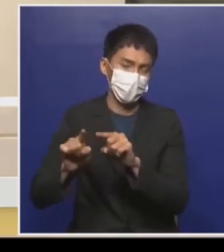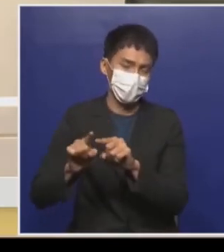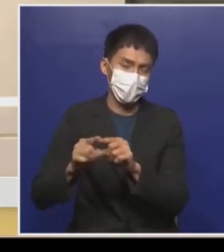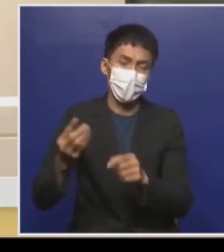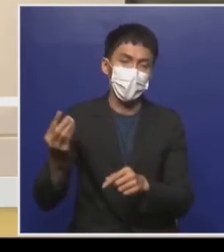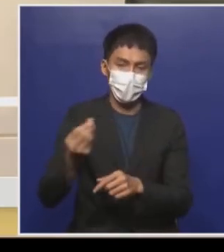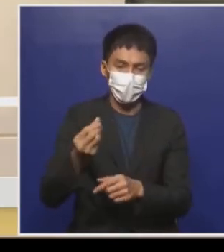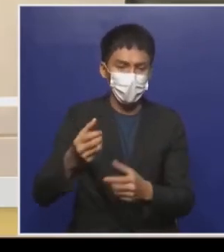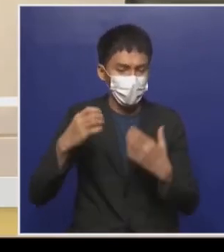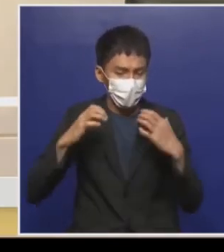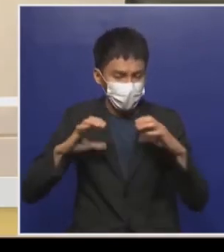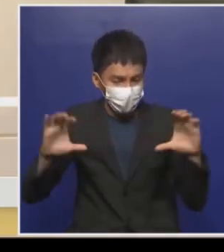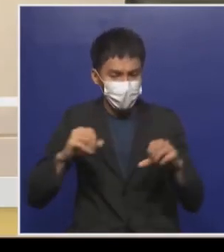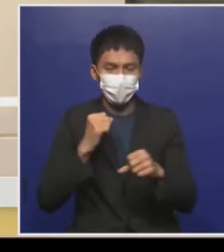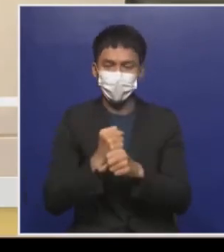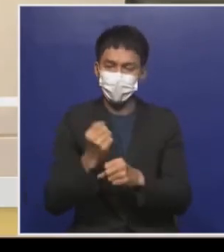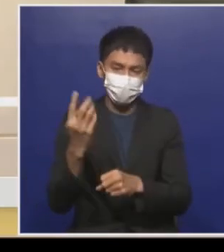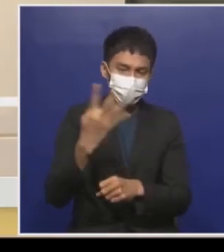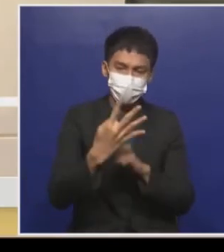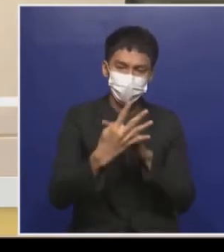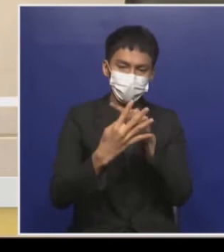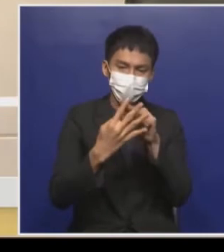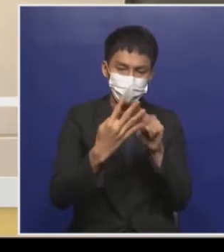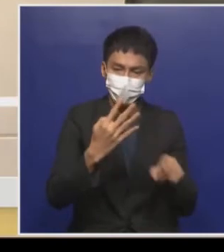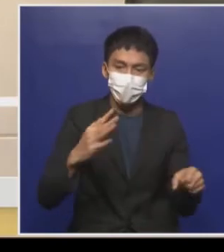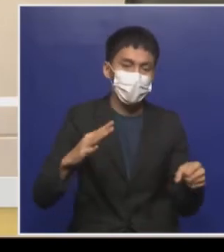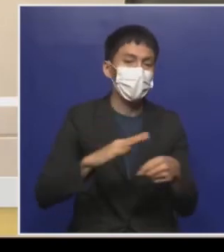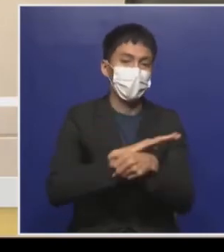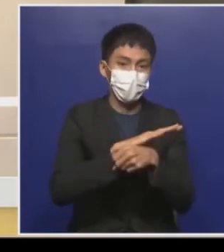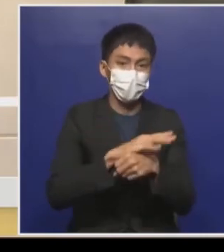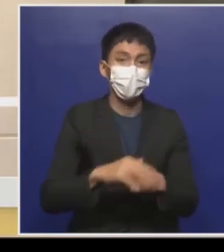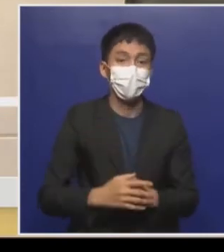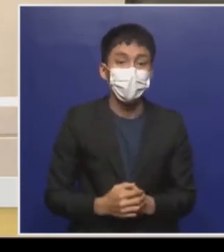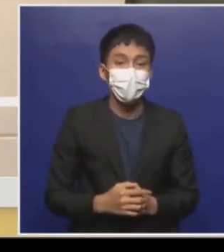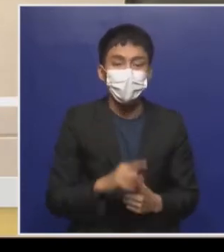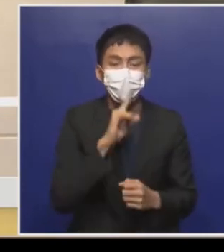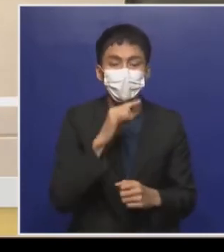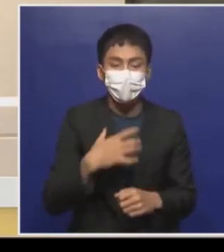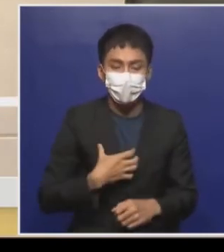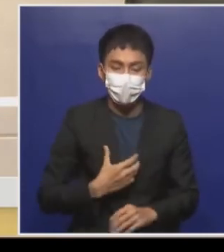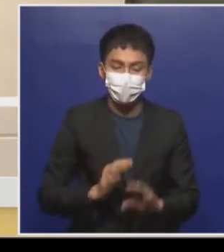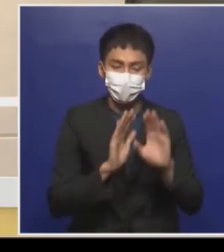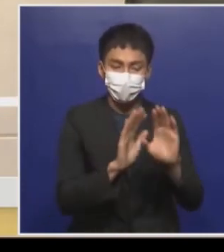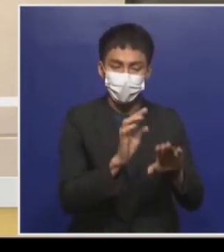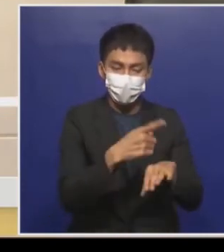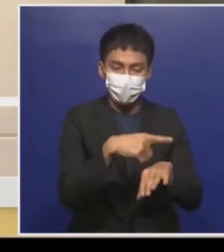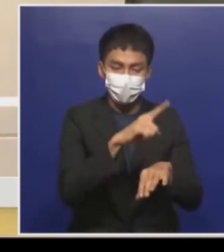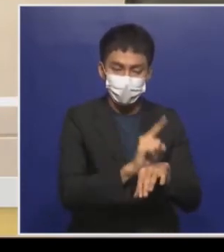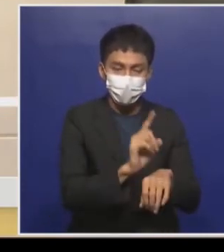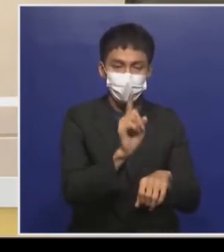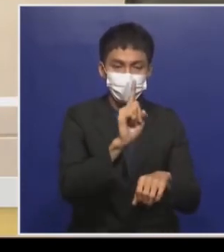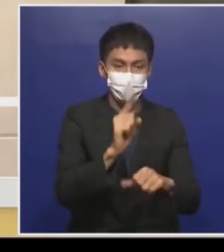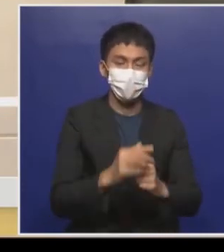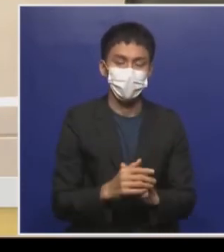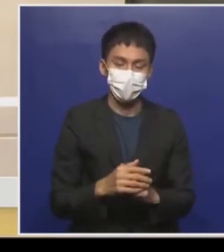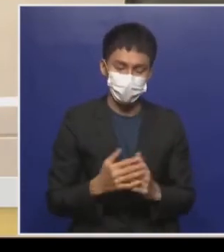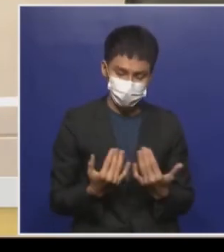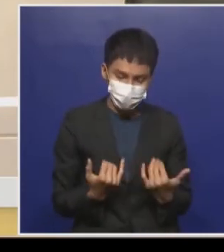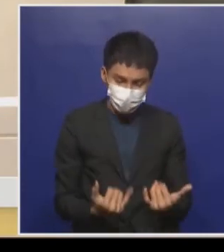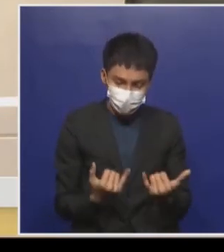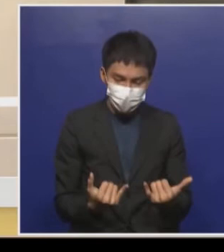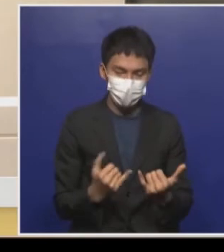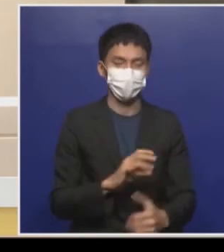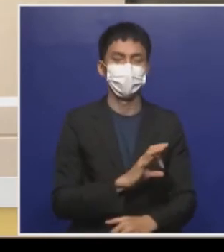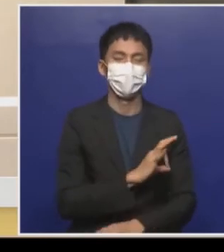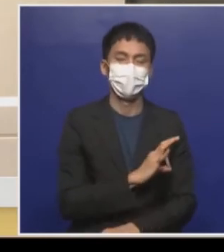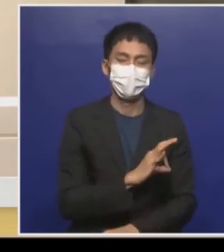ท่านสมาชิ